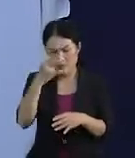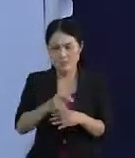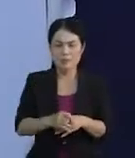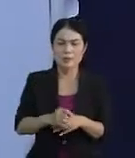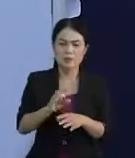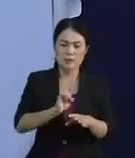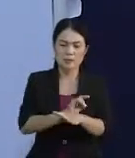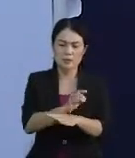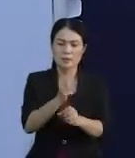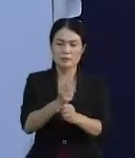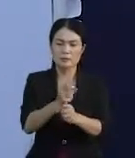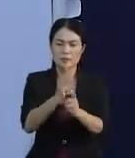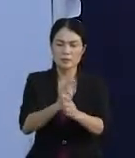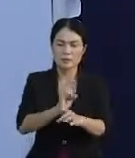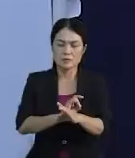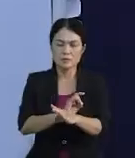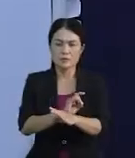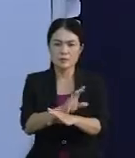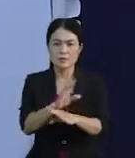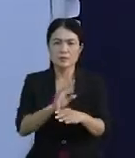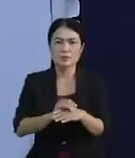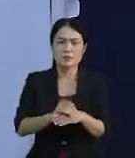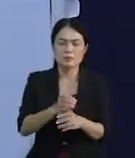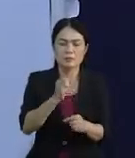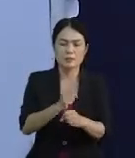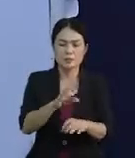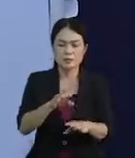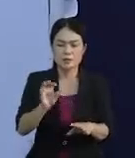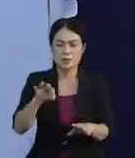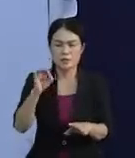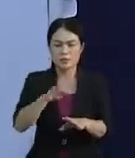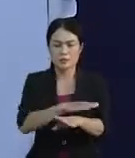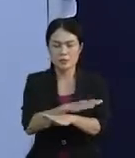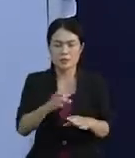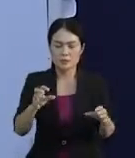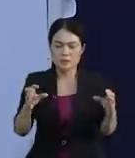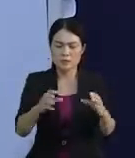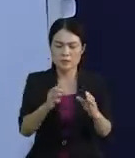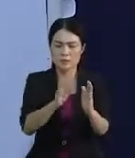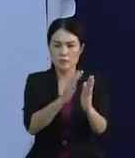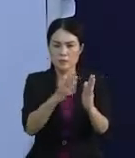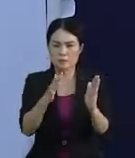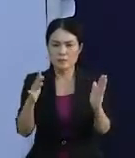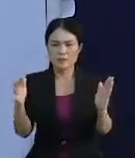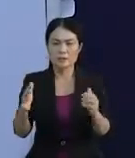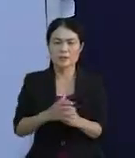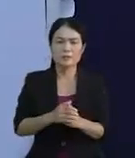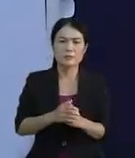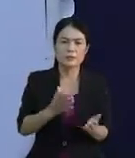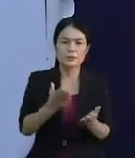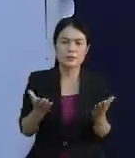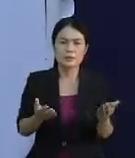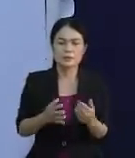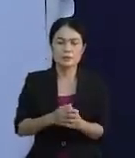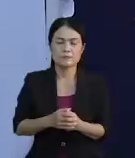phô tàn ở bầu miền, bê ngay muối, chạp sọc ăn chạp rây dàng mạch năng khả Bà,